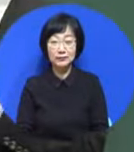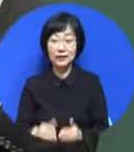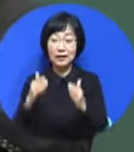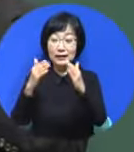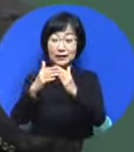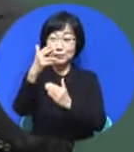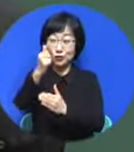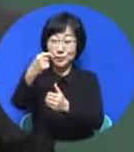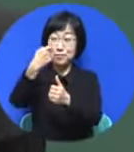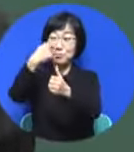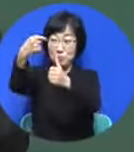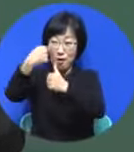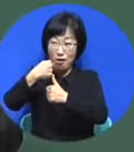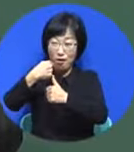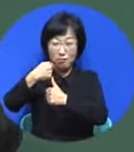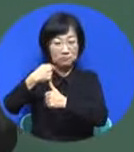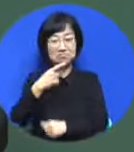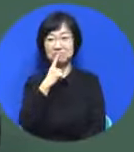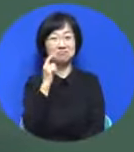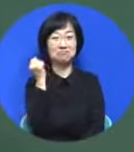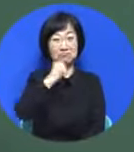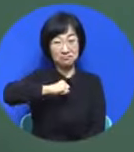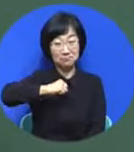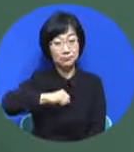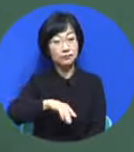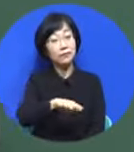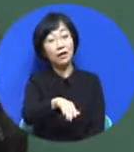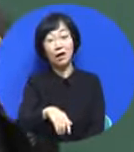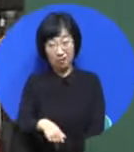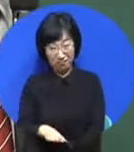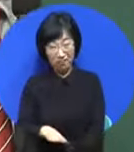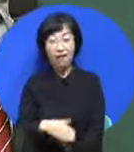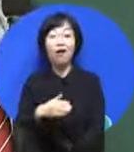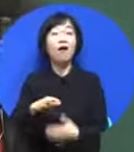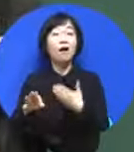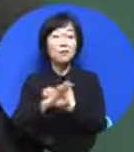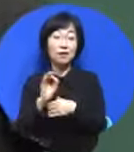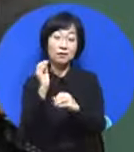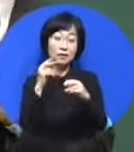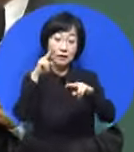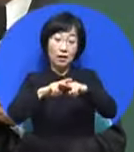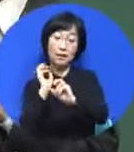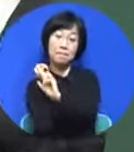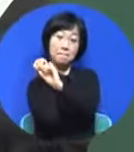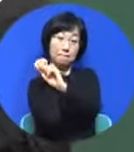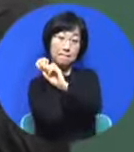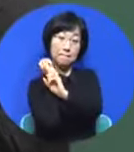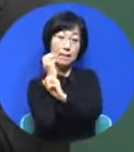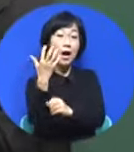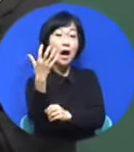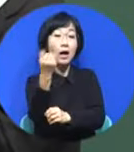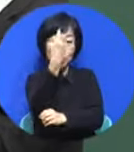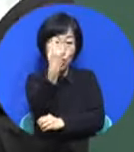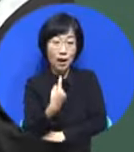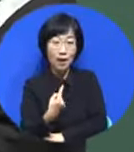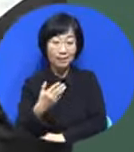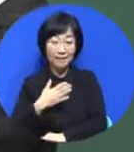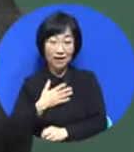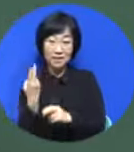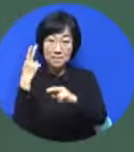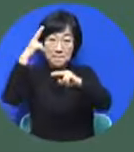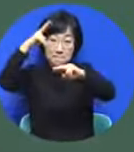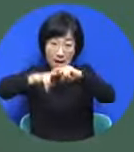I'm not in charge of the dog. 그래, 그러면 가마가 좋느라 개 찾으러 가야 되겠다. In other words, he pretty much talked back